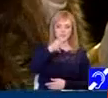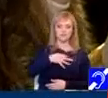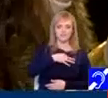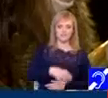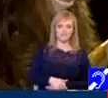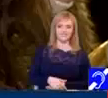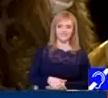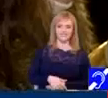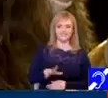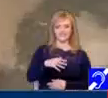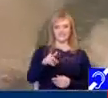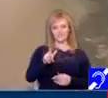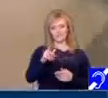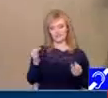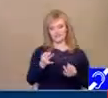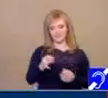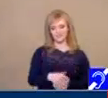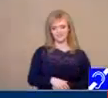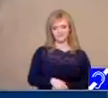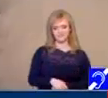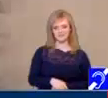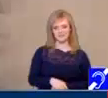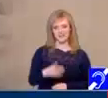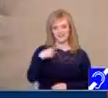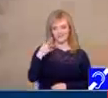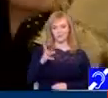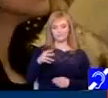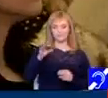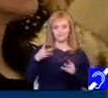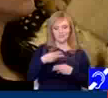ce am și venit aici. Este foarte interesant. Mi-am luat notițe. Cum se tunde un bișon?